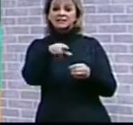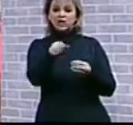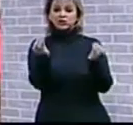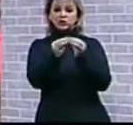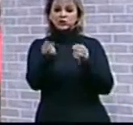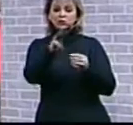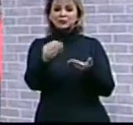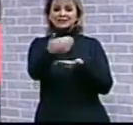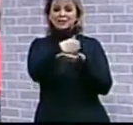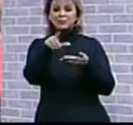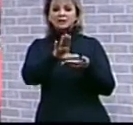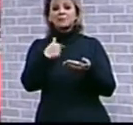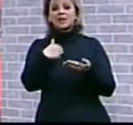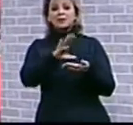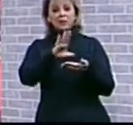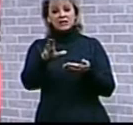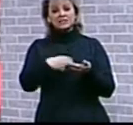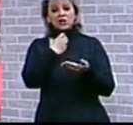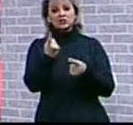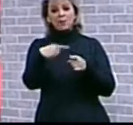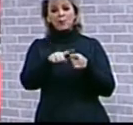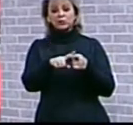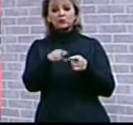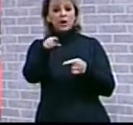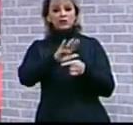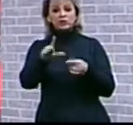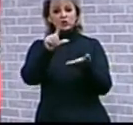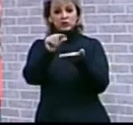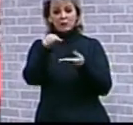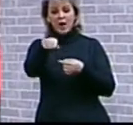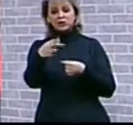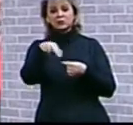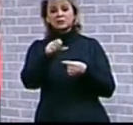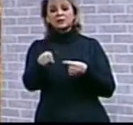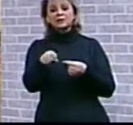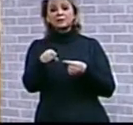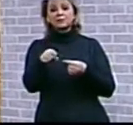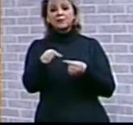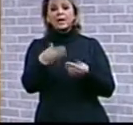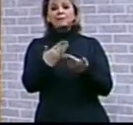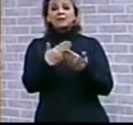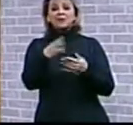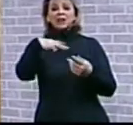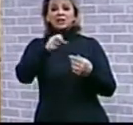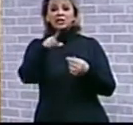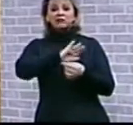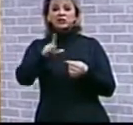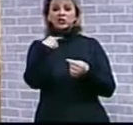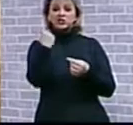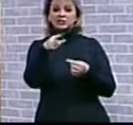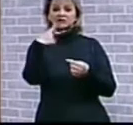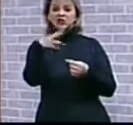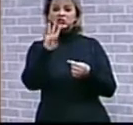штук собрала, не было страшно, потому что, ну, они ж не щипаются откуда. Пример Лыковых не